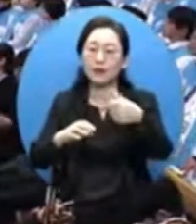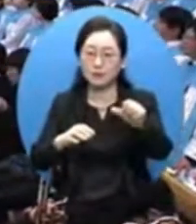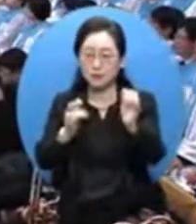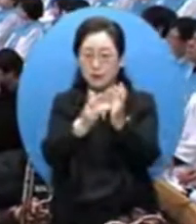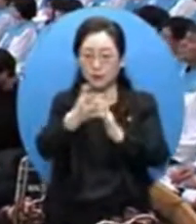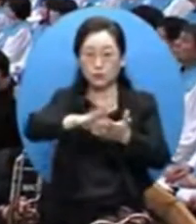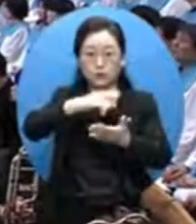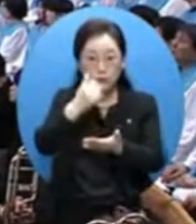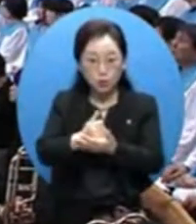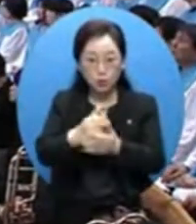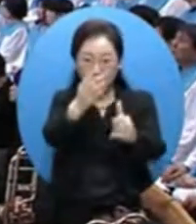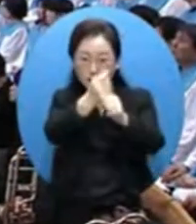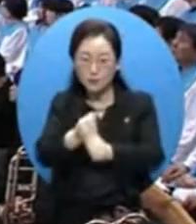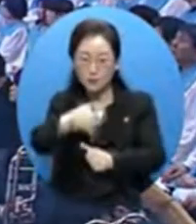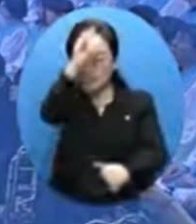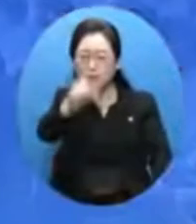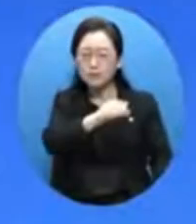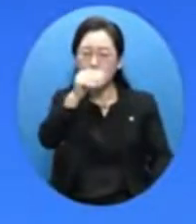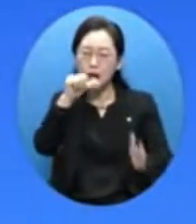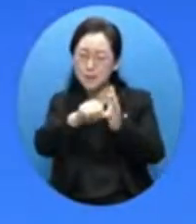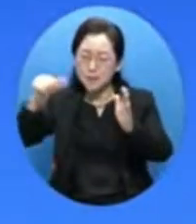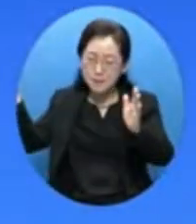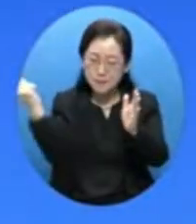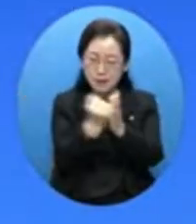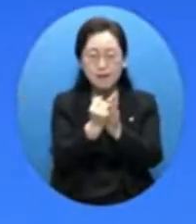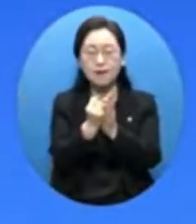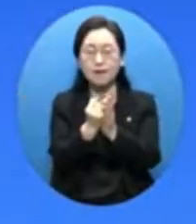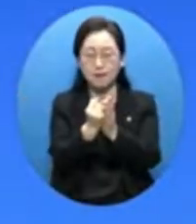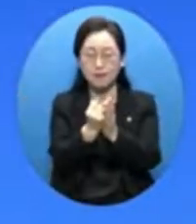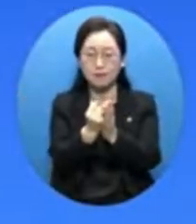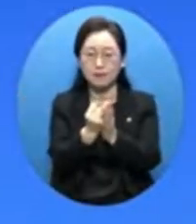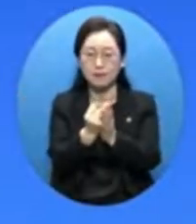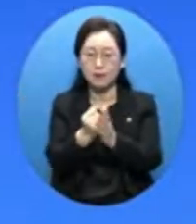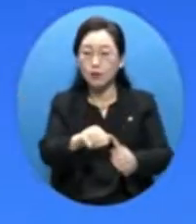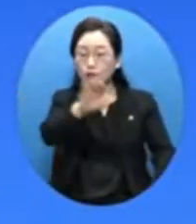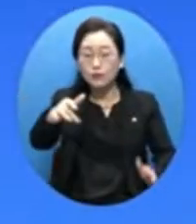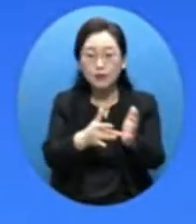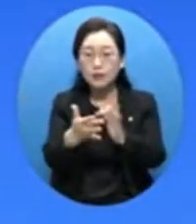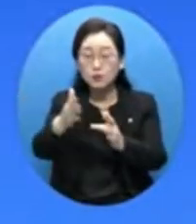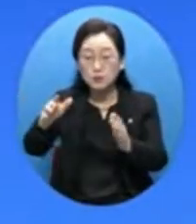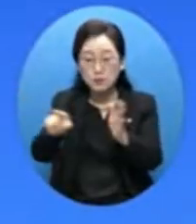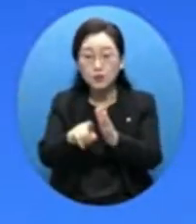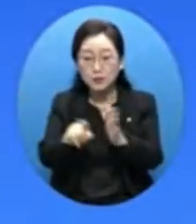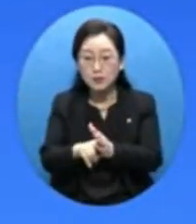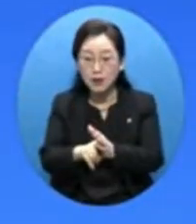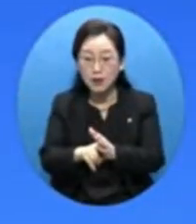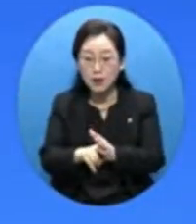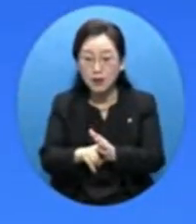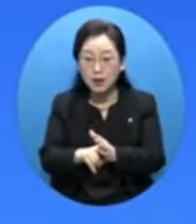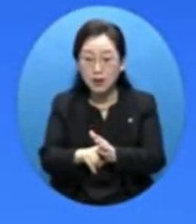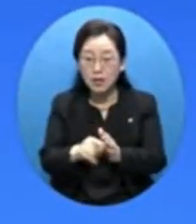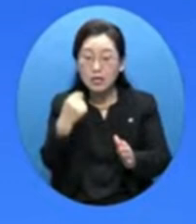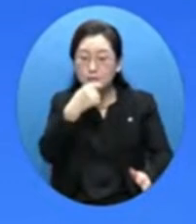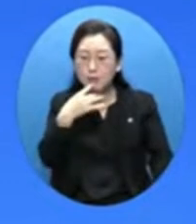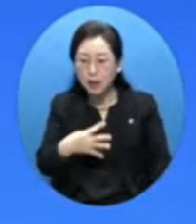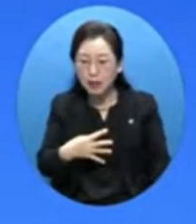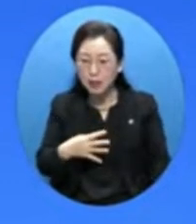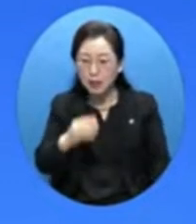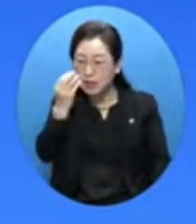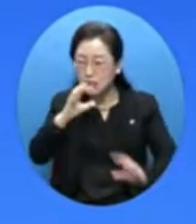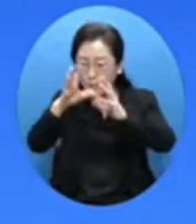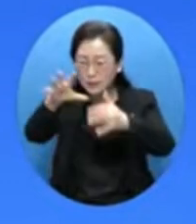예수 그리스도를 십자가에 못 박은 것입니다. 우리가 예수를 믿는다고 하면서 우리도 알게 모르게 이스라엘